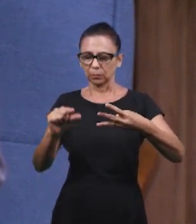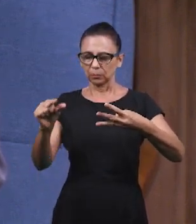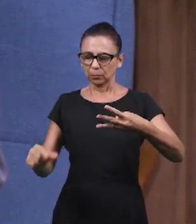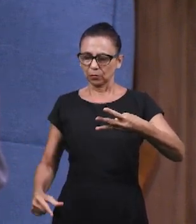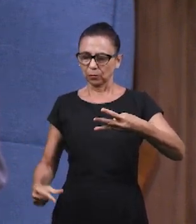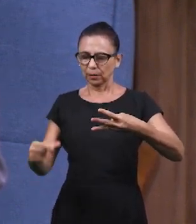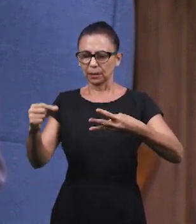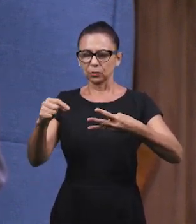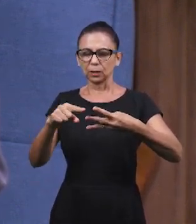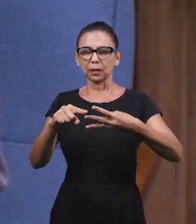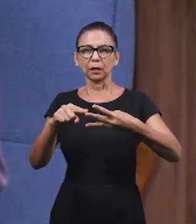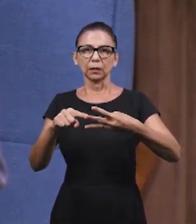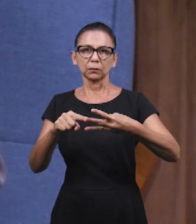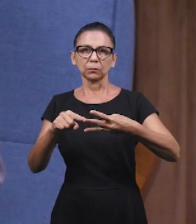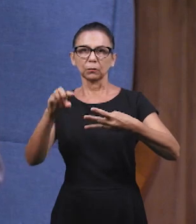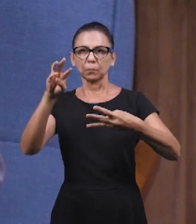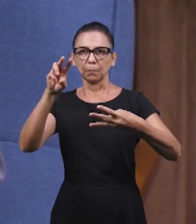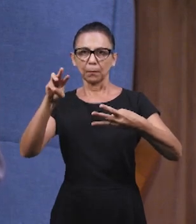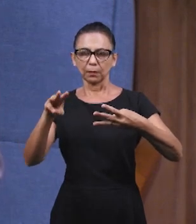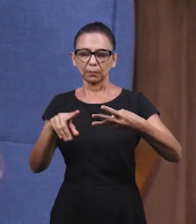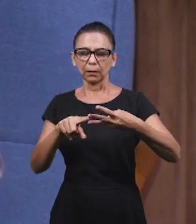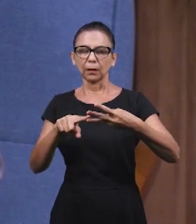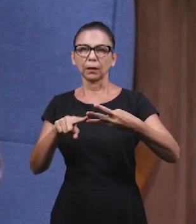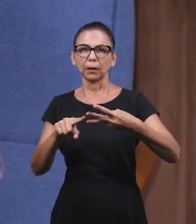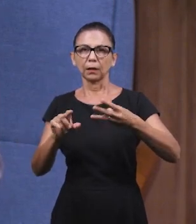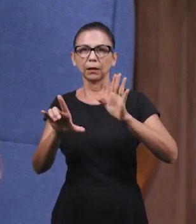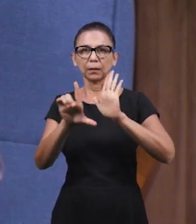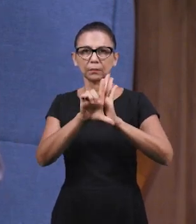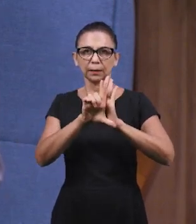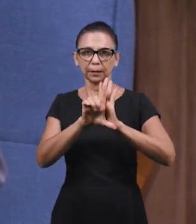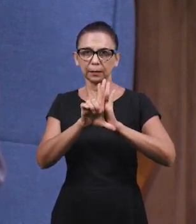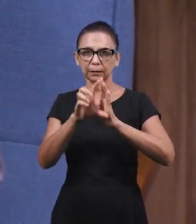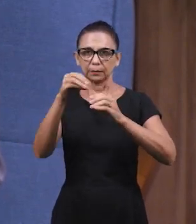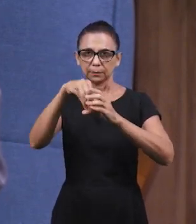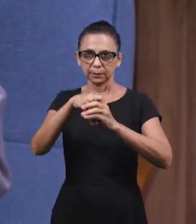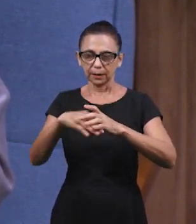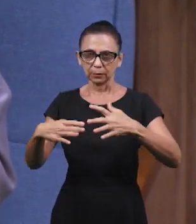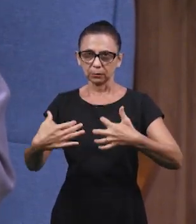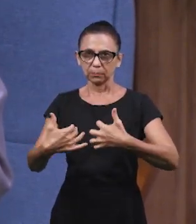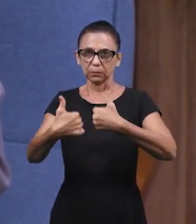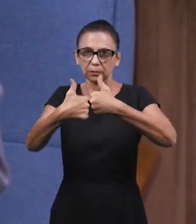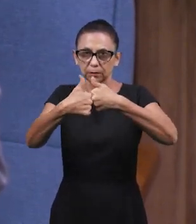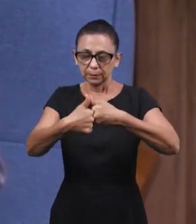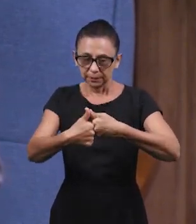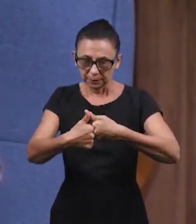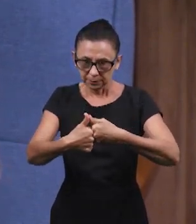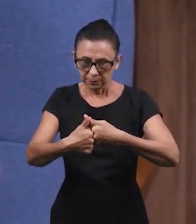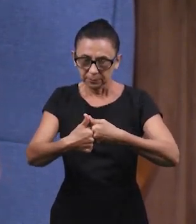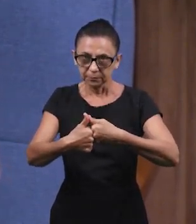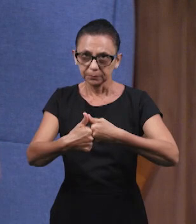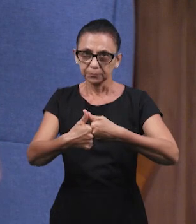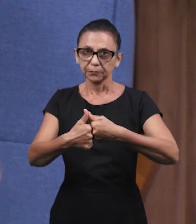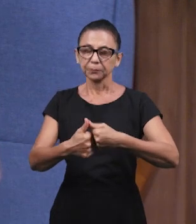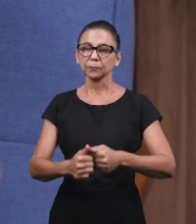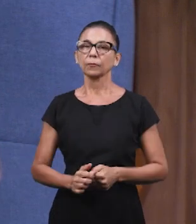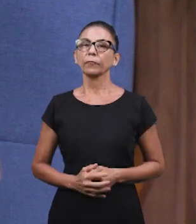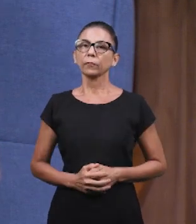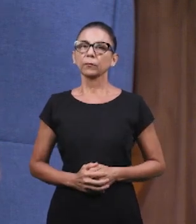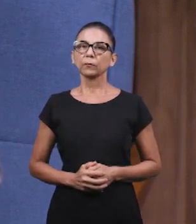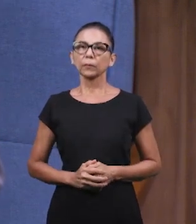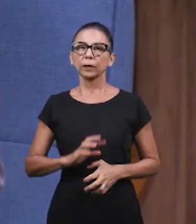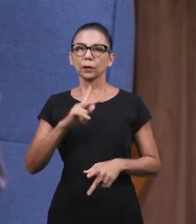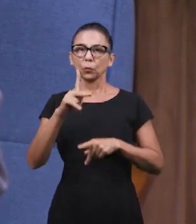la manne, la table de la loi. Mais l'application prophétique que nous apportons aujourd'hui, ce n'est plus d'un élément physique, mais d'un